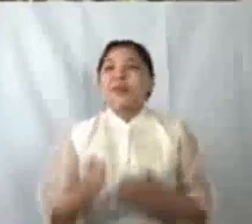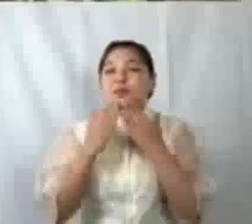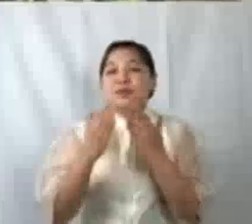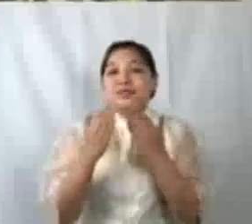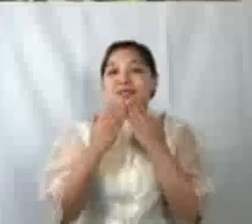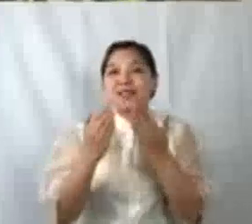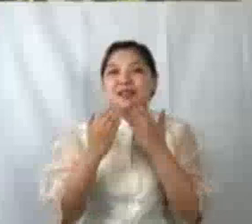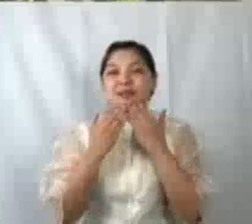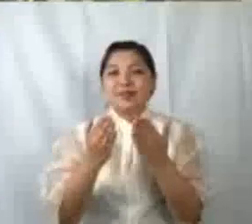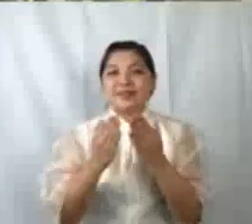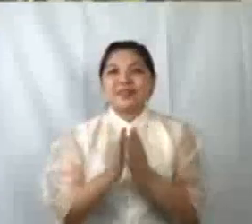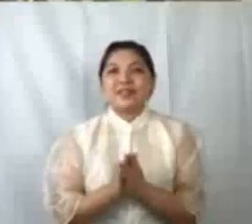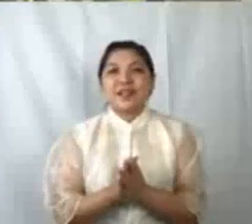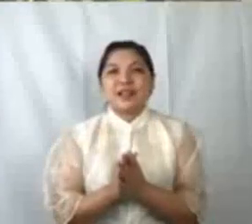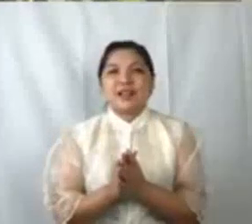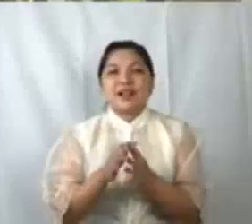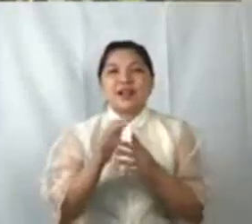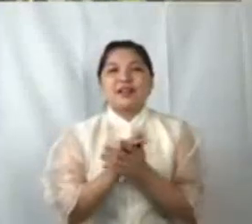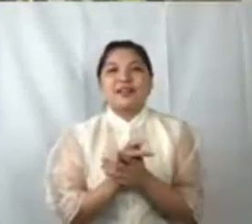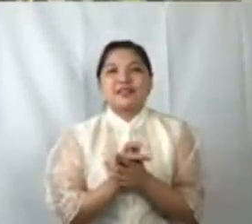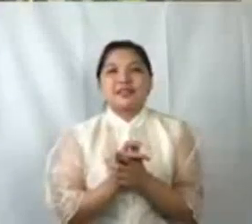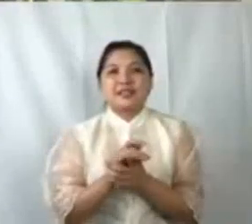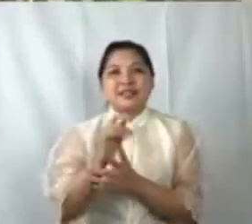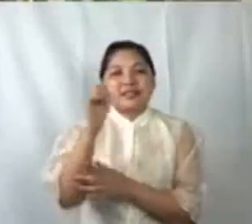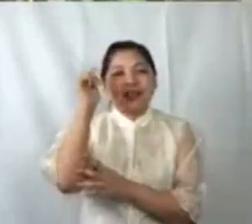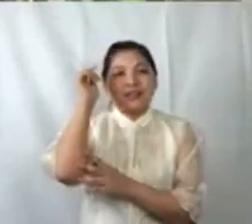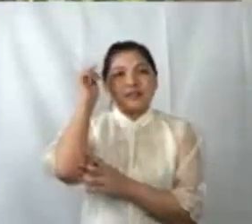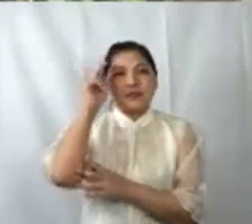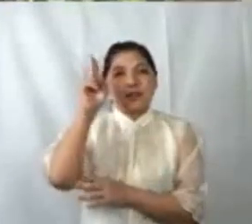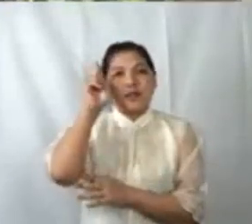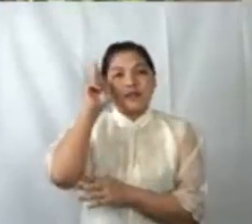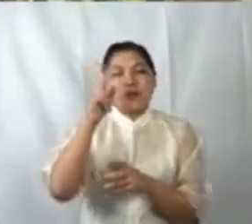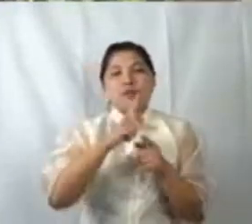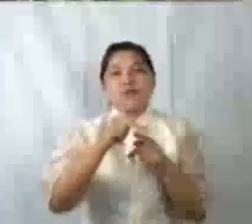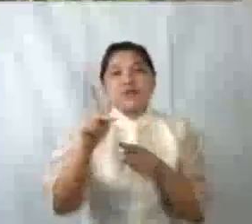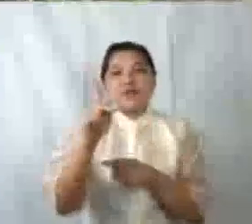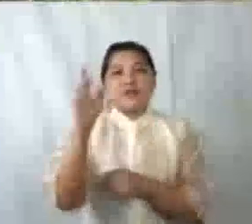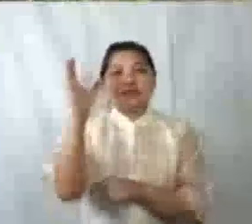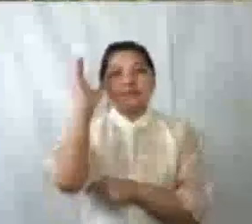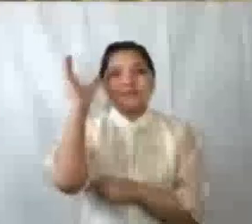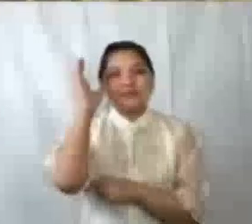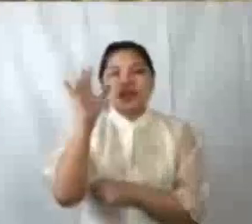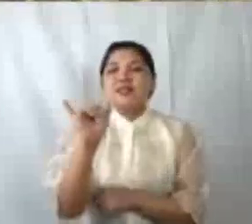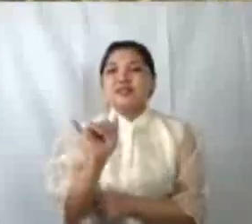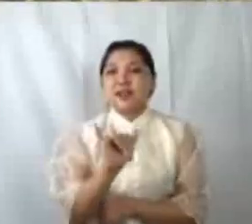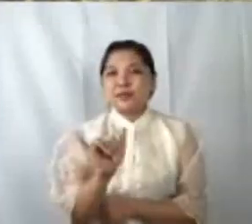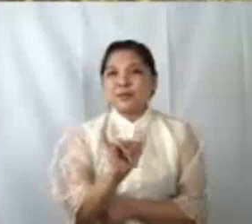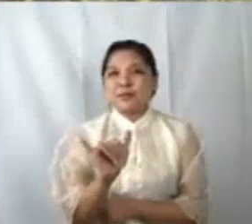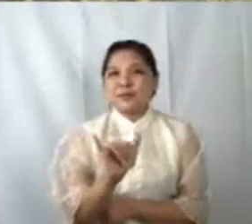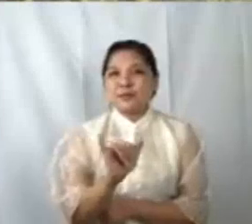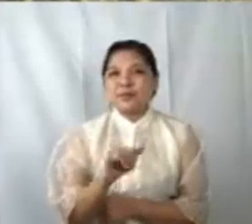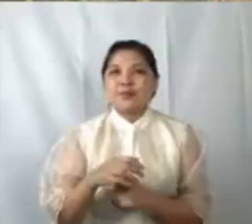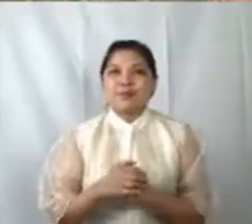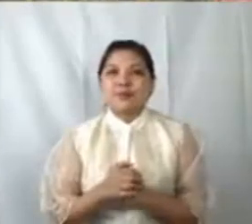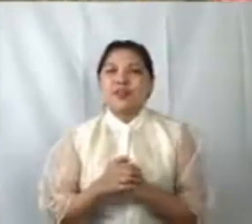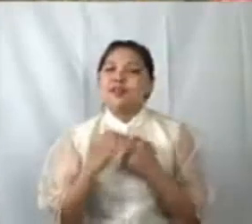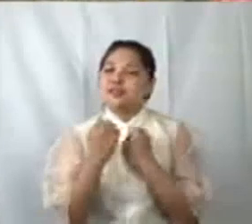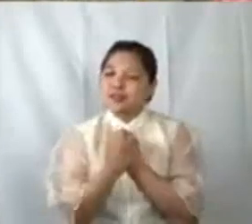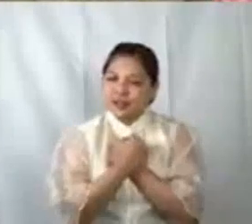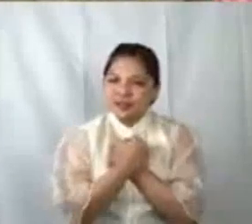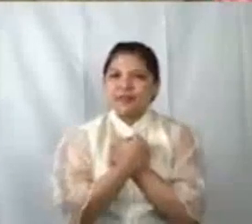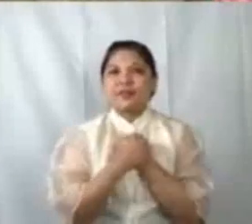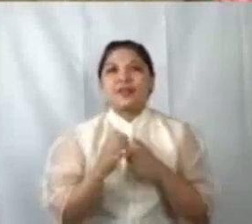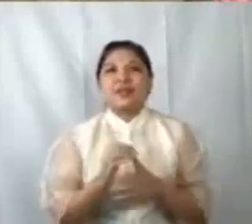Maraming salamat po Yusek Tonesito Umali and Professor Xiao. Ganon din po ang ating pinakamamahal